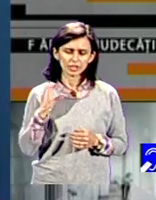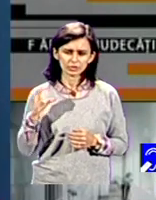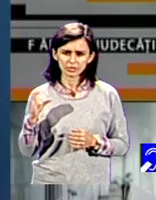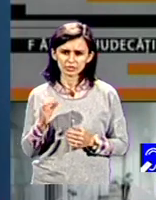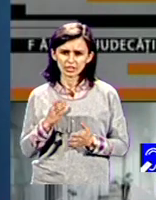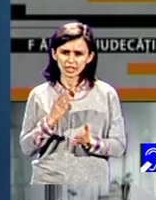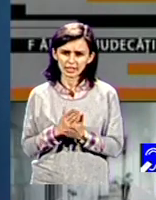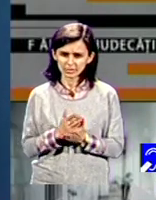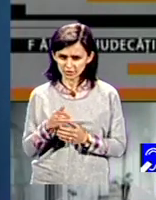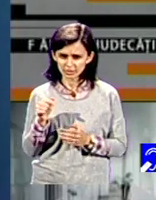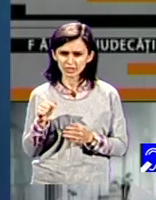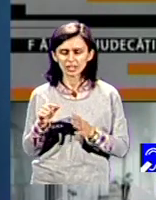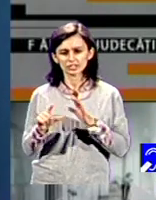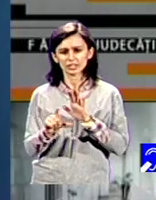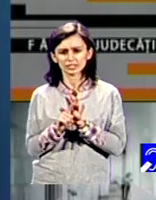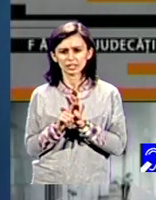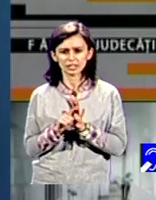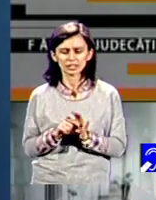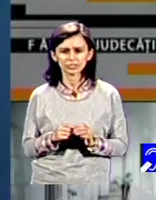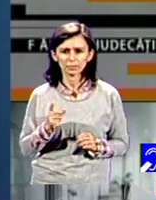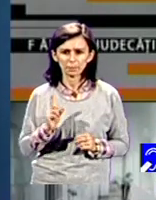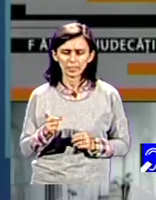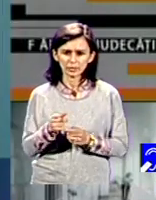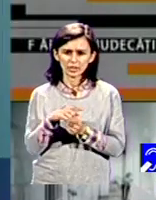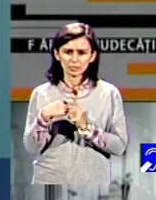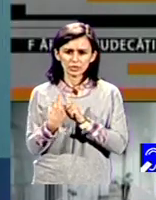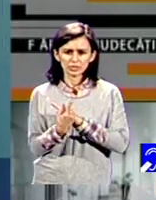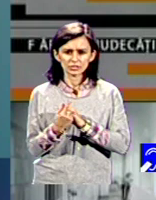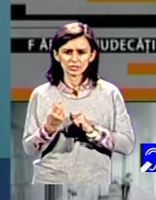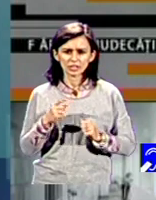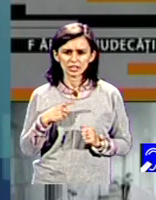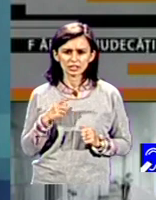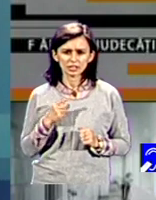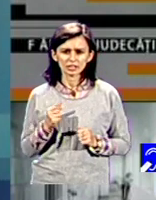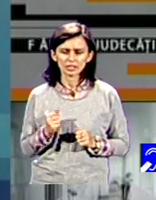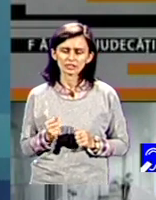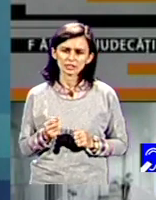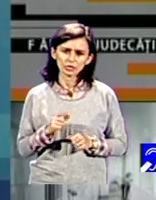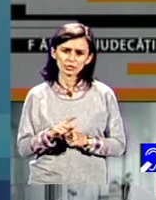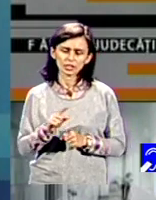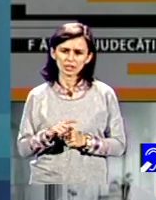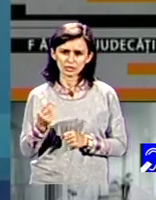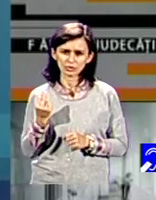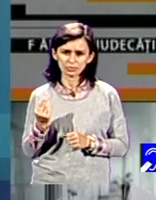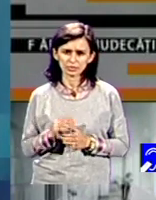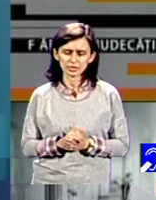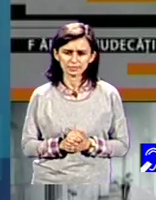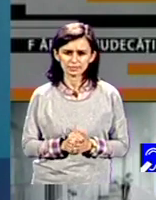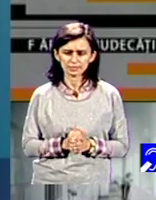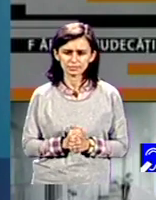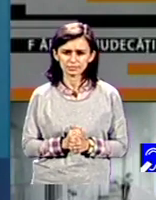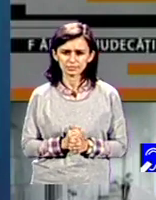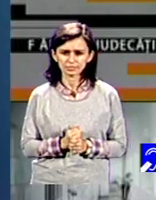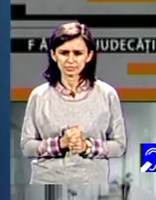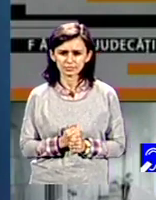această rege a trebuie modificata este este un semn este un pas înainte să fim